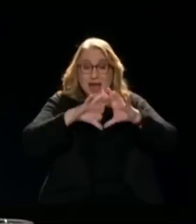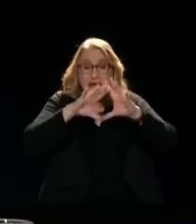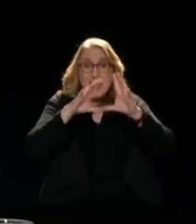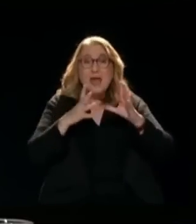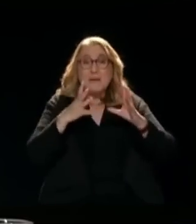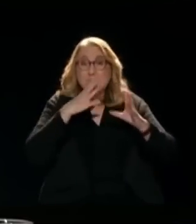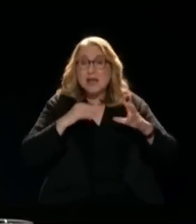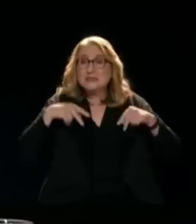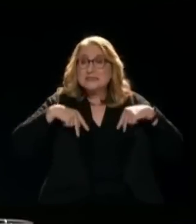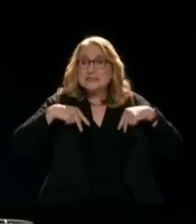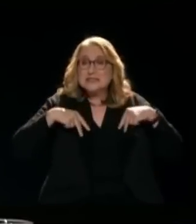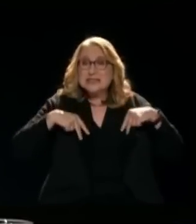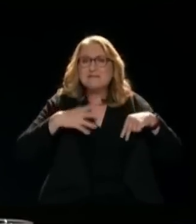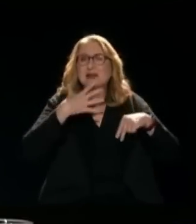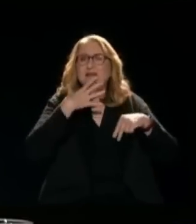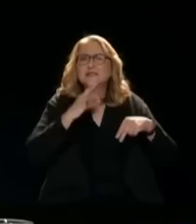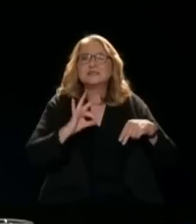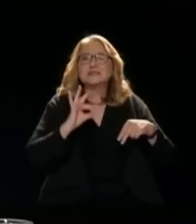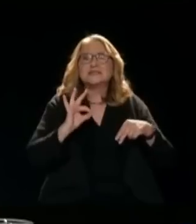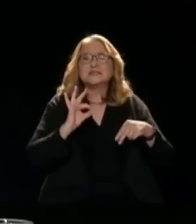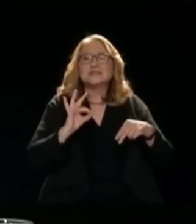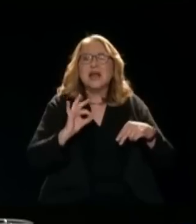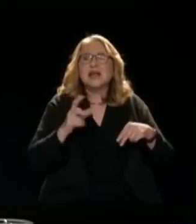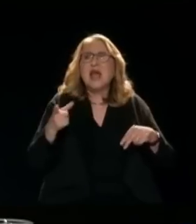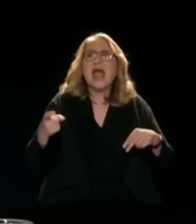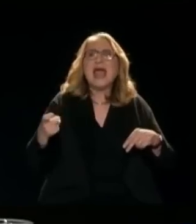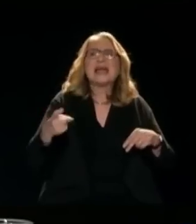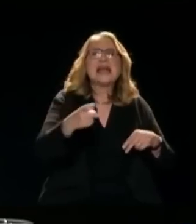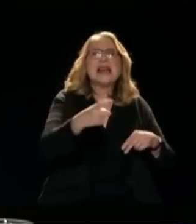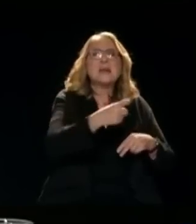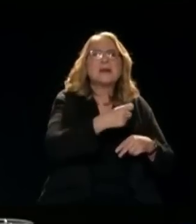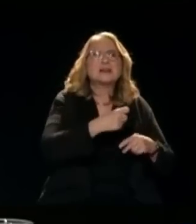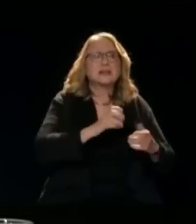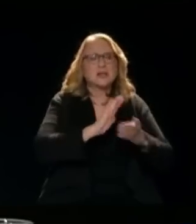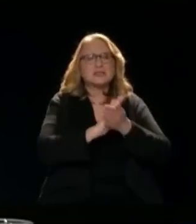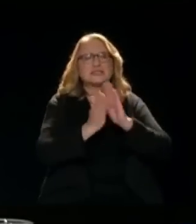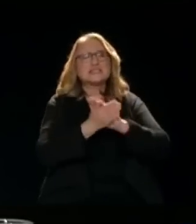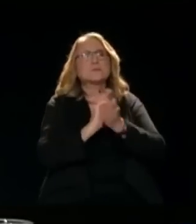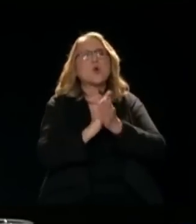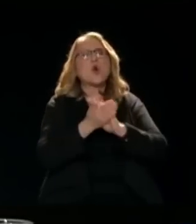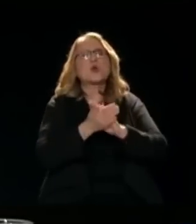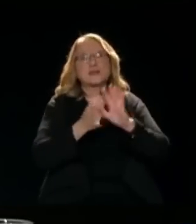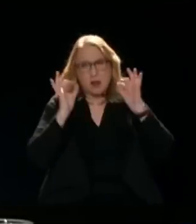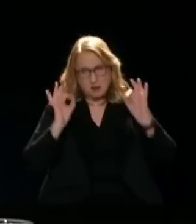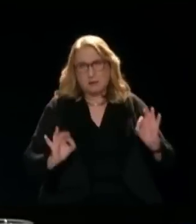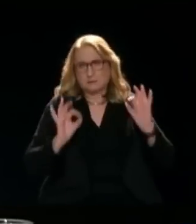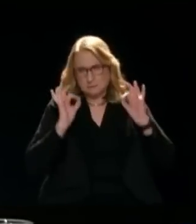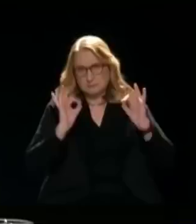του κράτους λειτουργούν ως εγκληματική οργάνωση. Γι' αυτό και εγώ το έχω πει